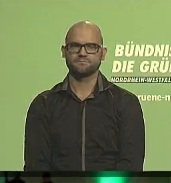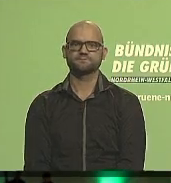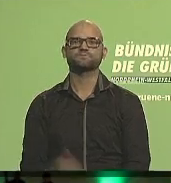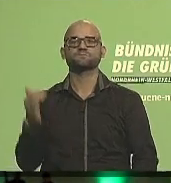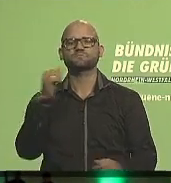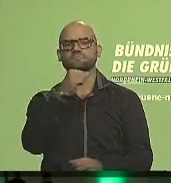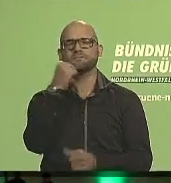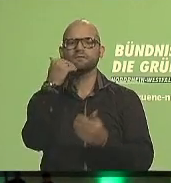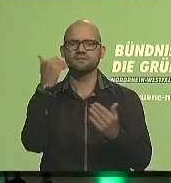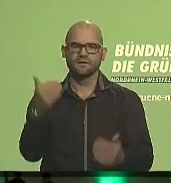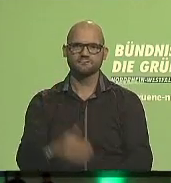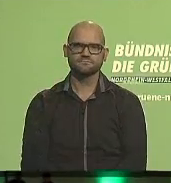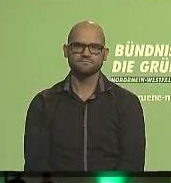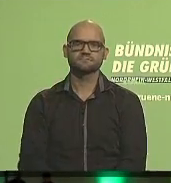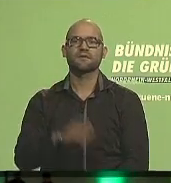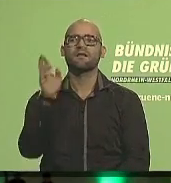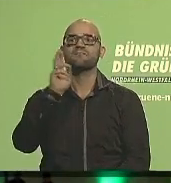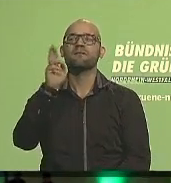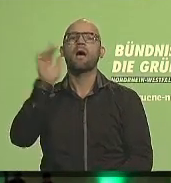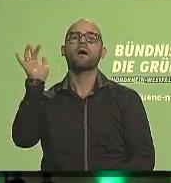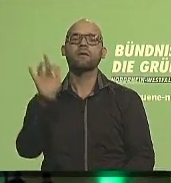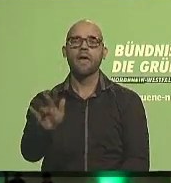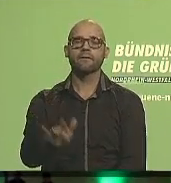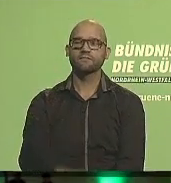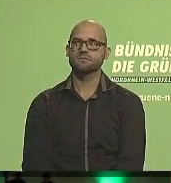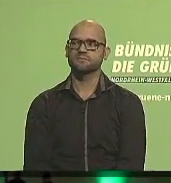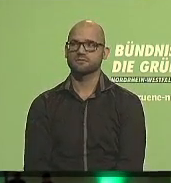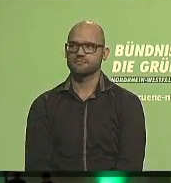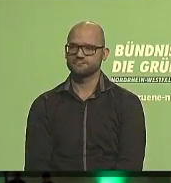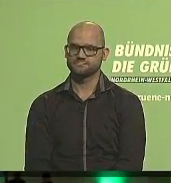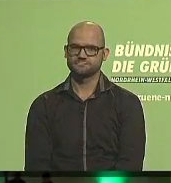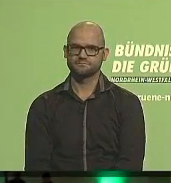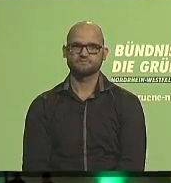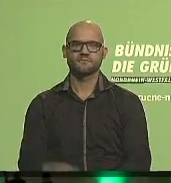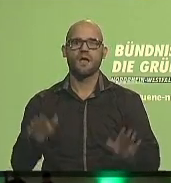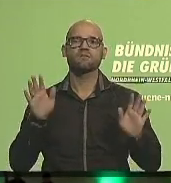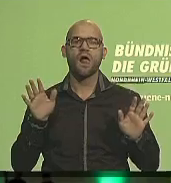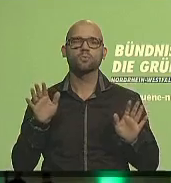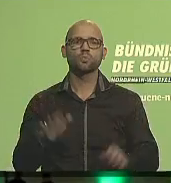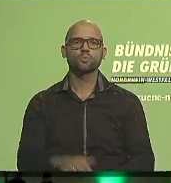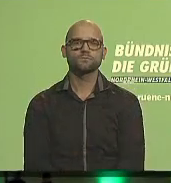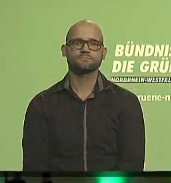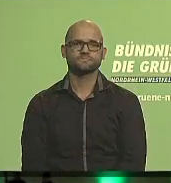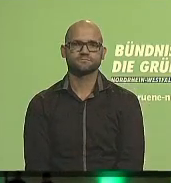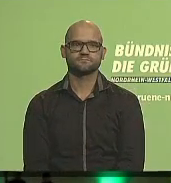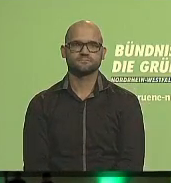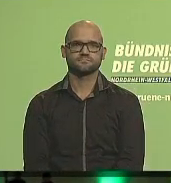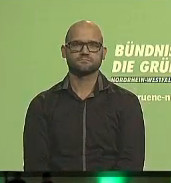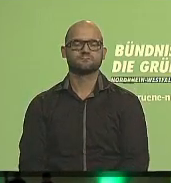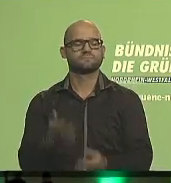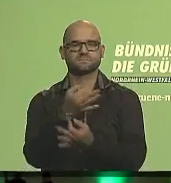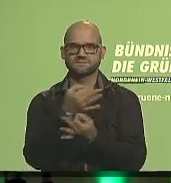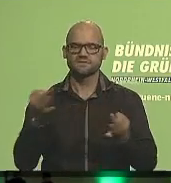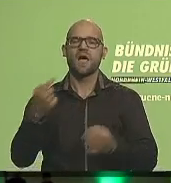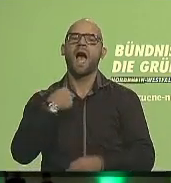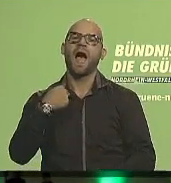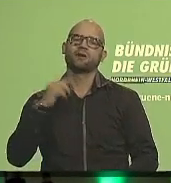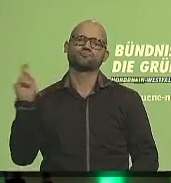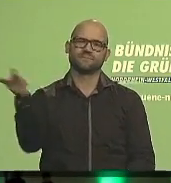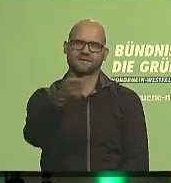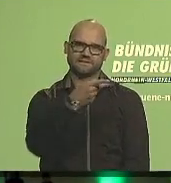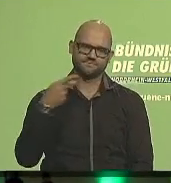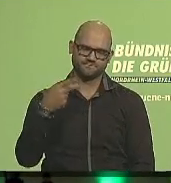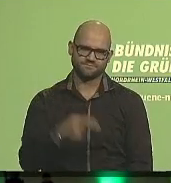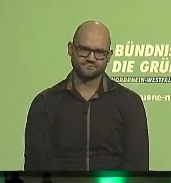Vielen Dank. Ist jemand dagegen? Gibt es Enthaltungen? Dann ist das einstimmig so